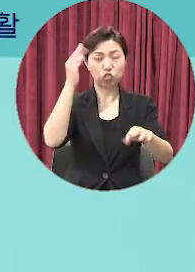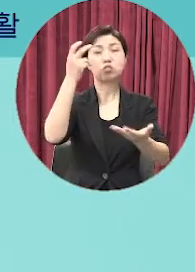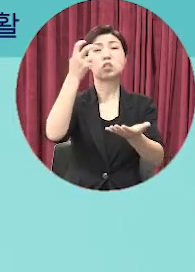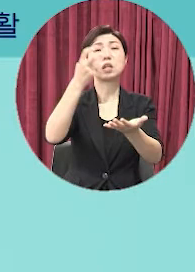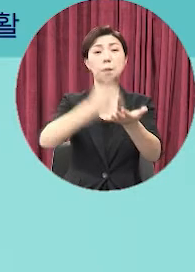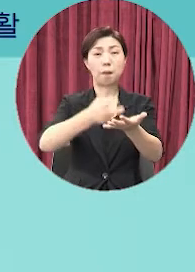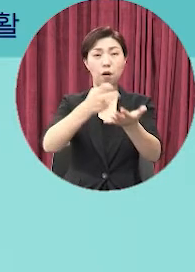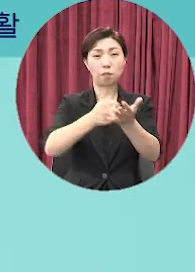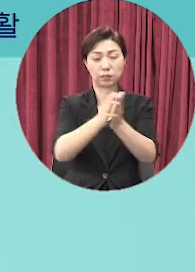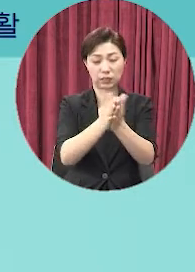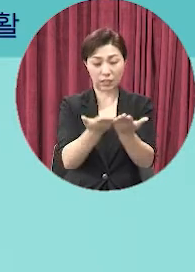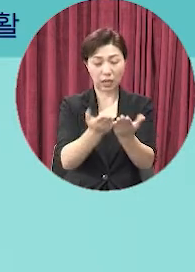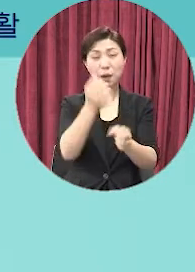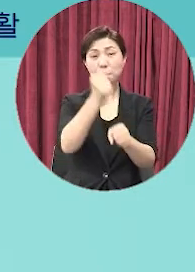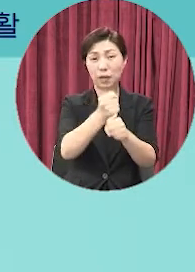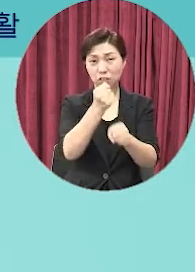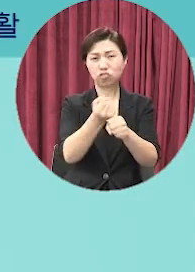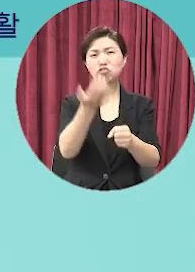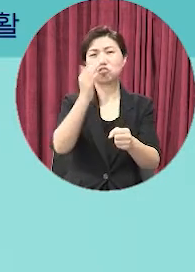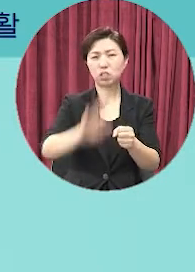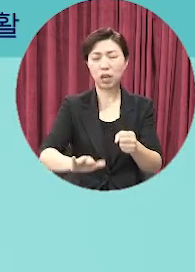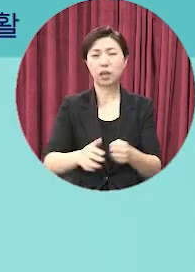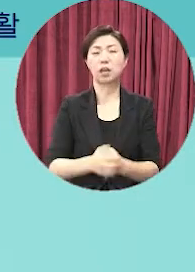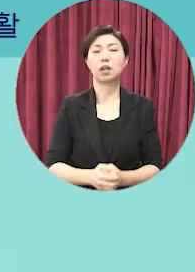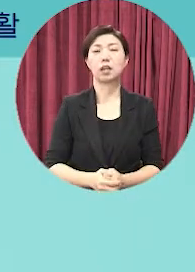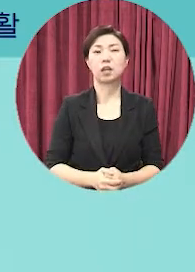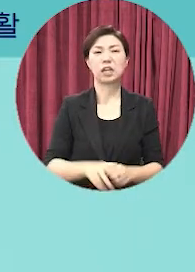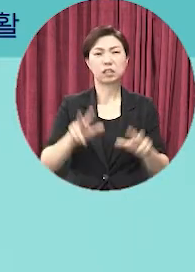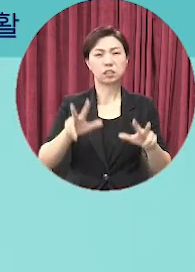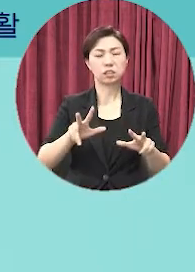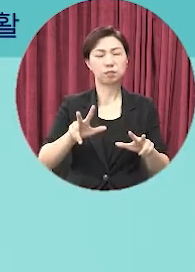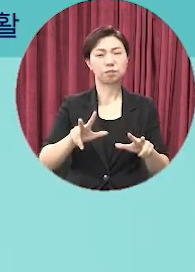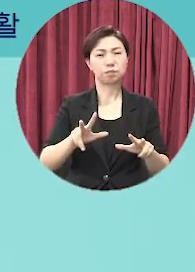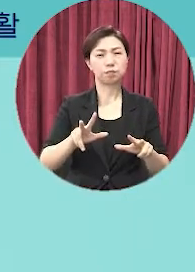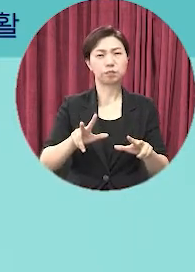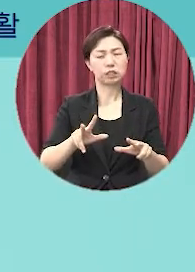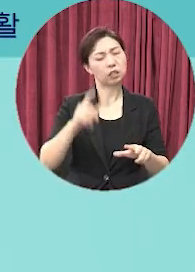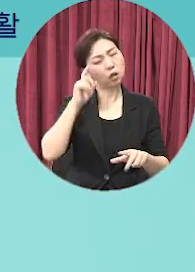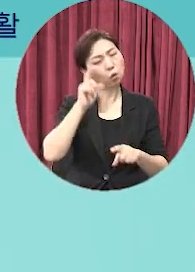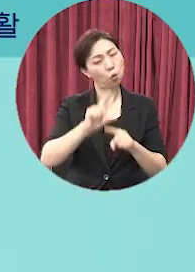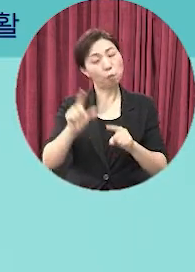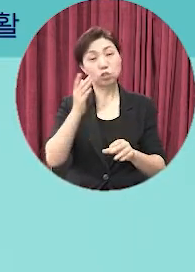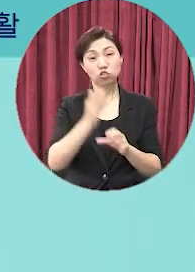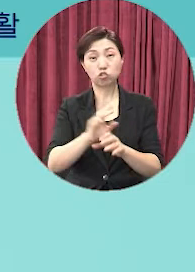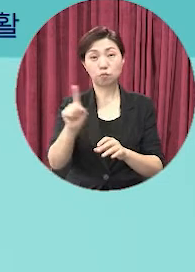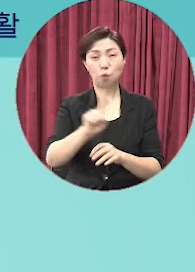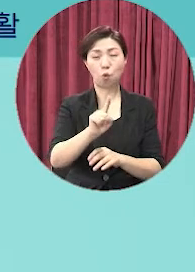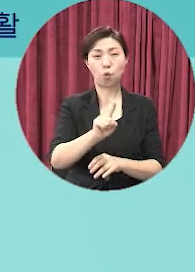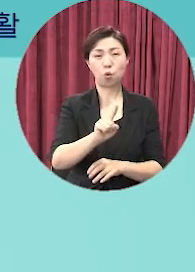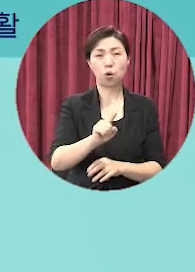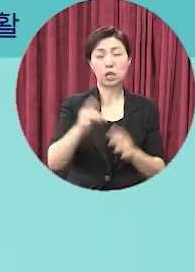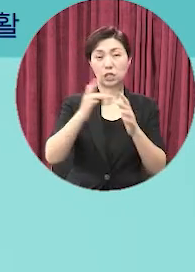만드는 가운데 아직까지 좀 고려사항은 비대면 서비스 자료의